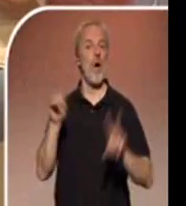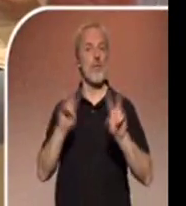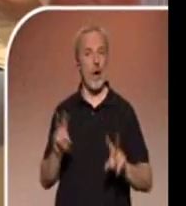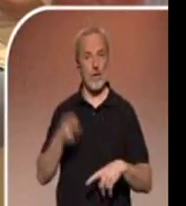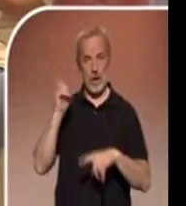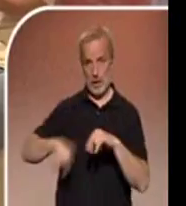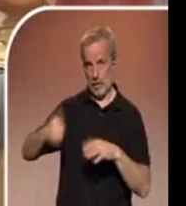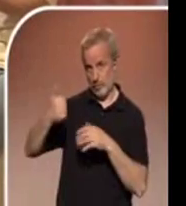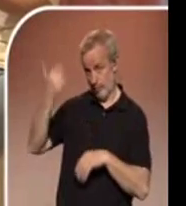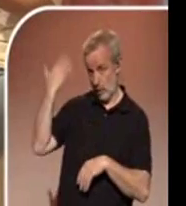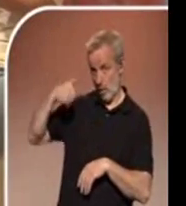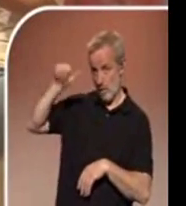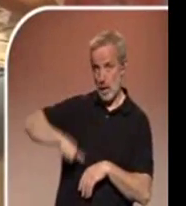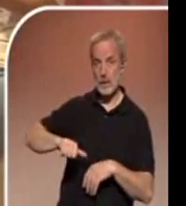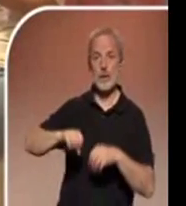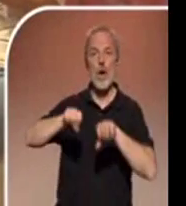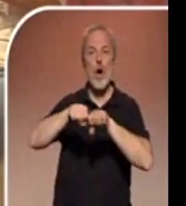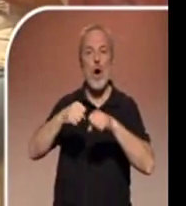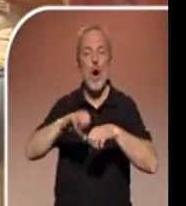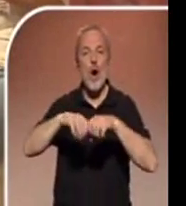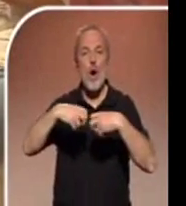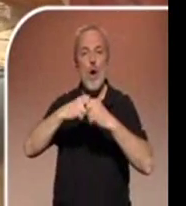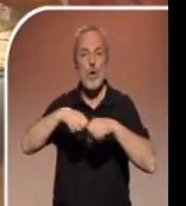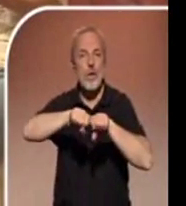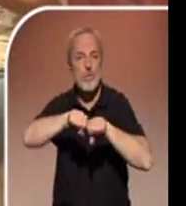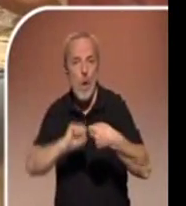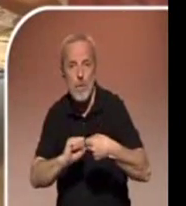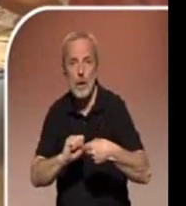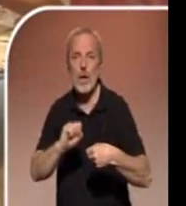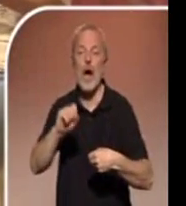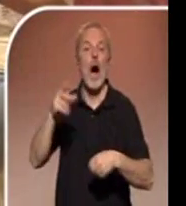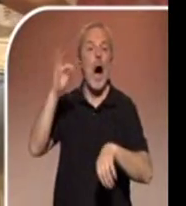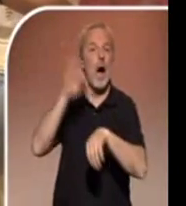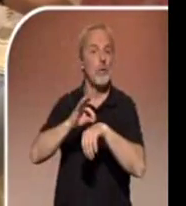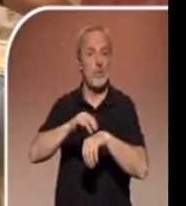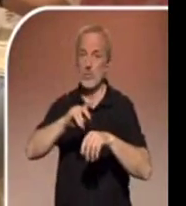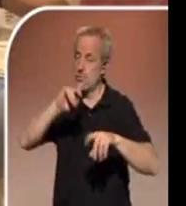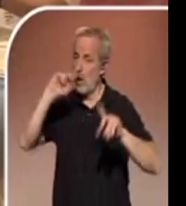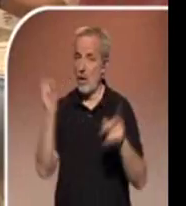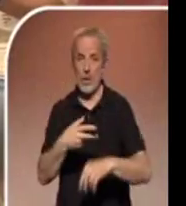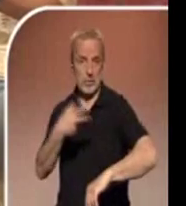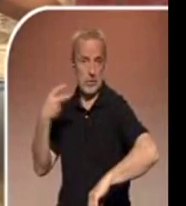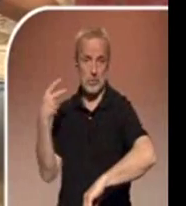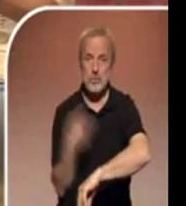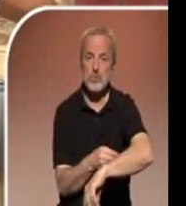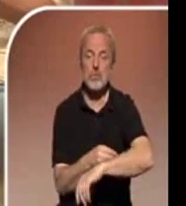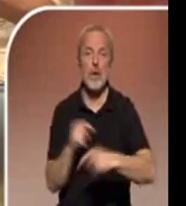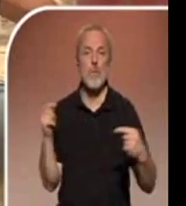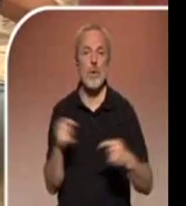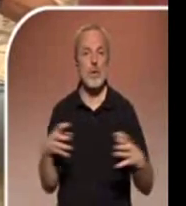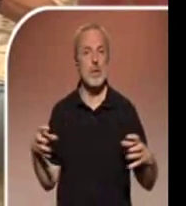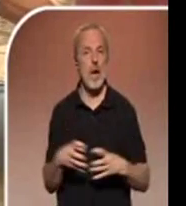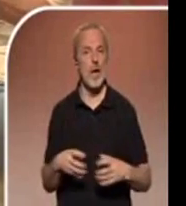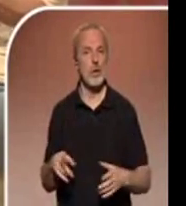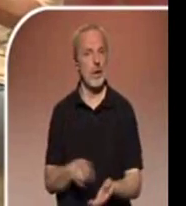ošklivě zlomila kotník. Překvapilo nás, že jí lékař i hned předepsal injekci proti srážení krve, kterou jí její manžel následující dne píchal do břicha. Je